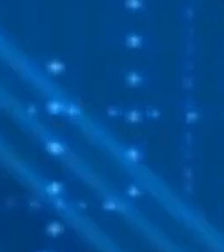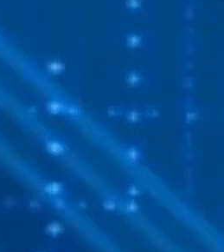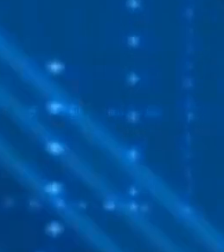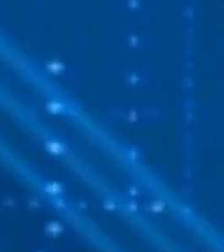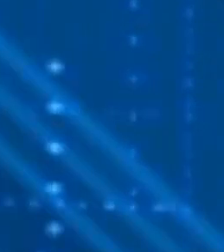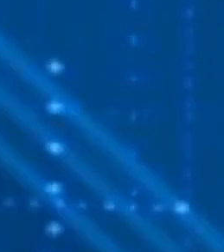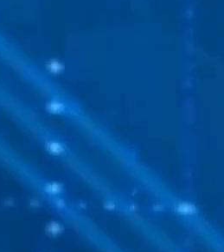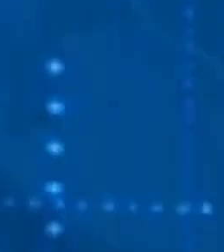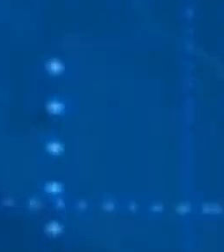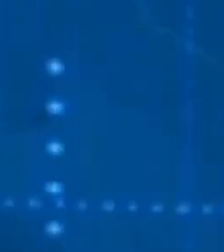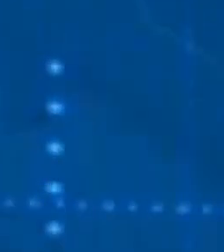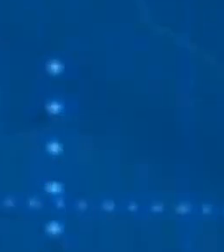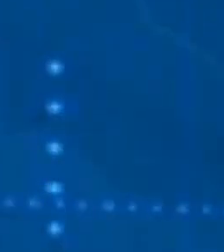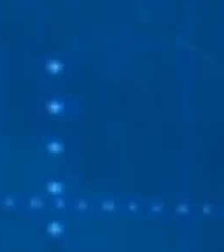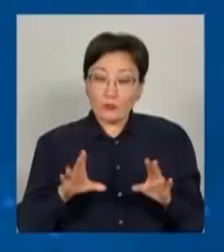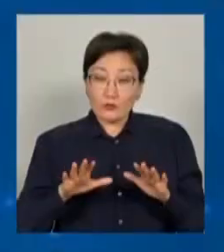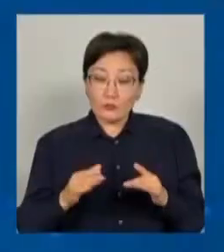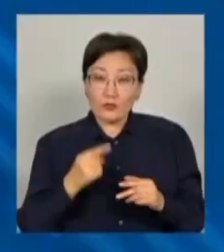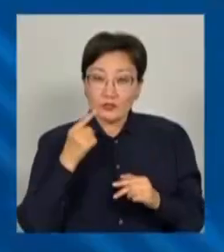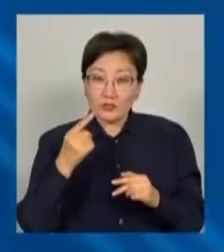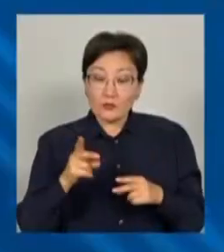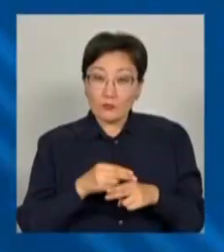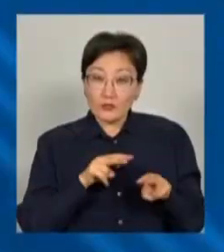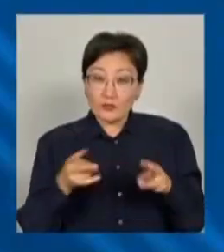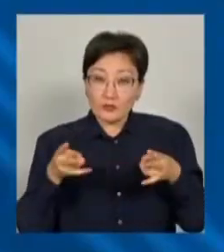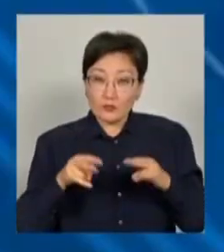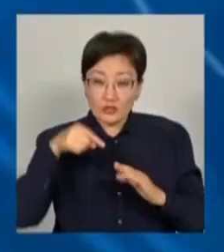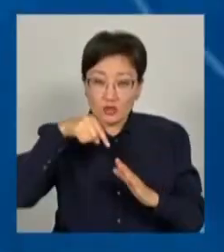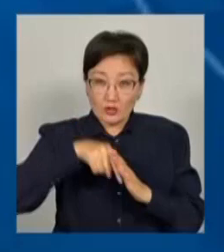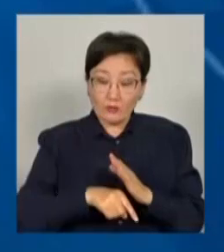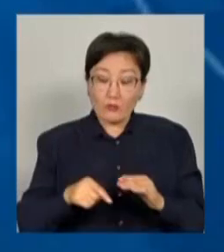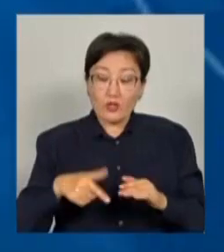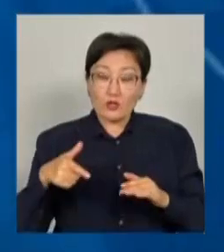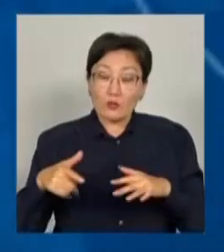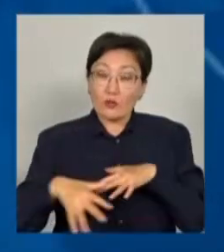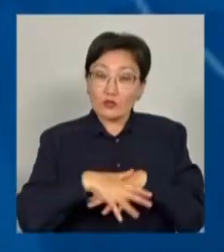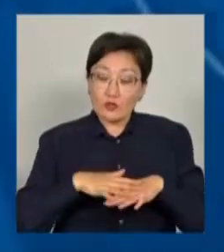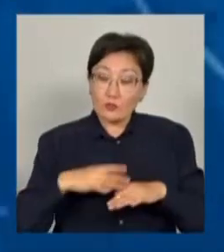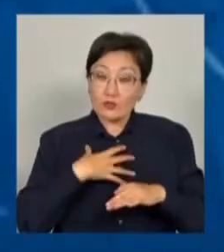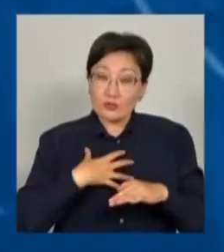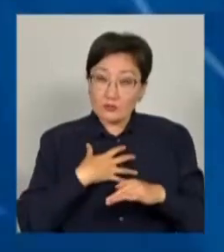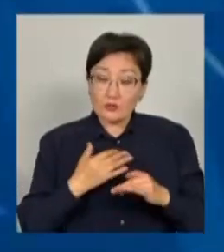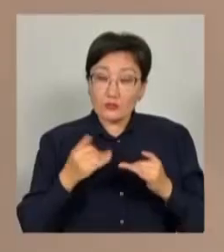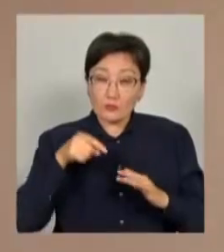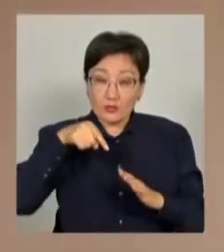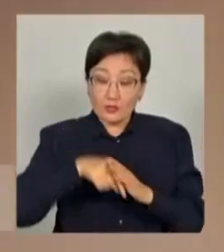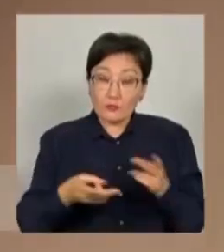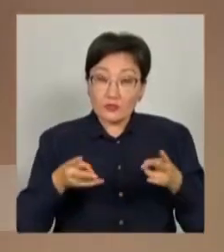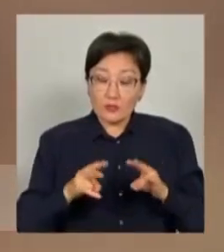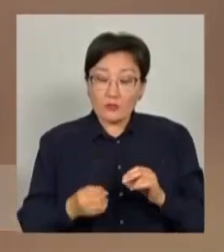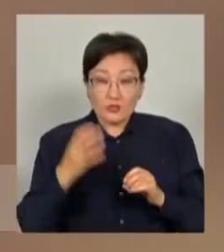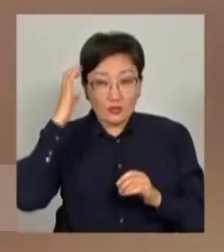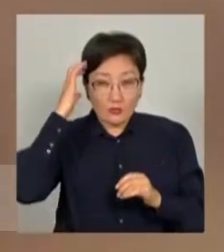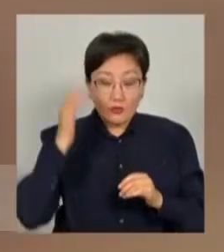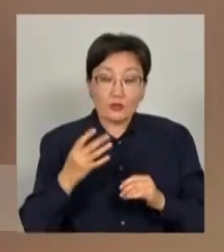Кен орнынан кесел тиюі мүмкін. Айдалада қараусыз жатқан ұңғымаға атыраулықтар қатталаңдап отыр. Қазулы қалған